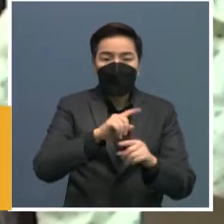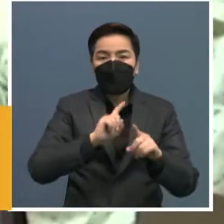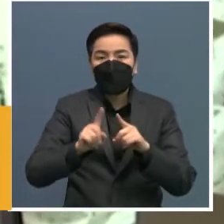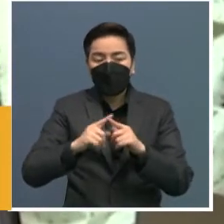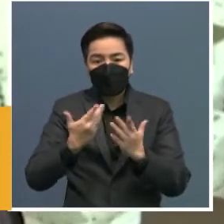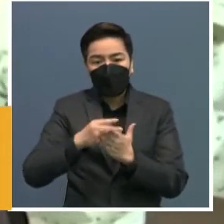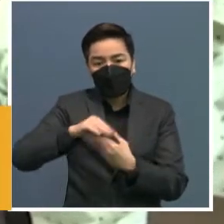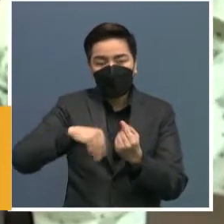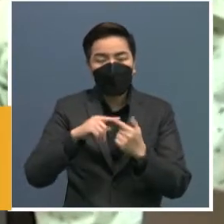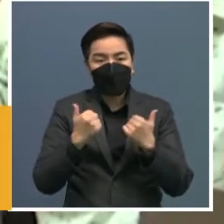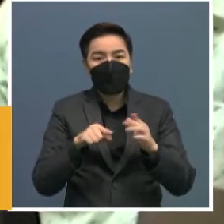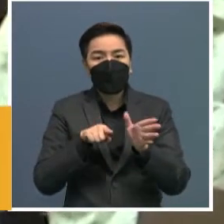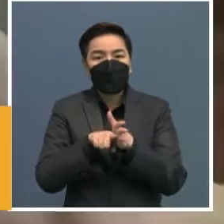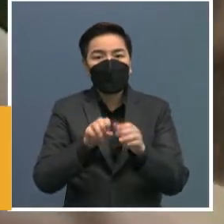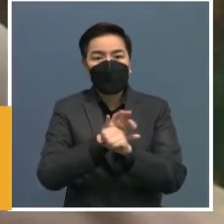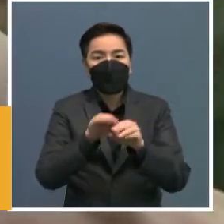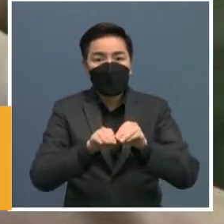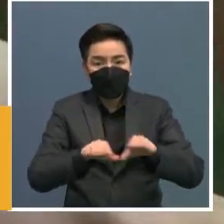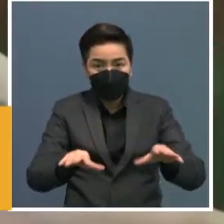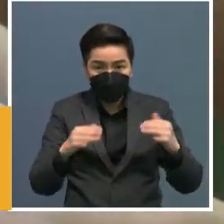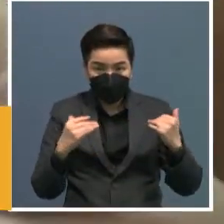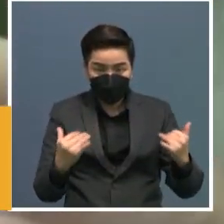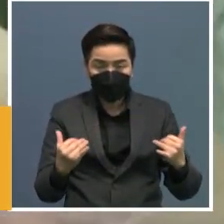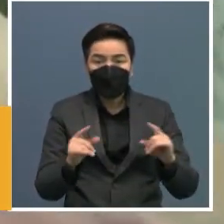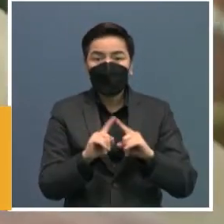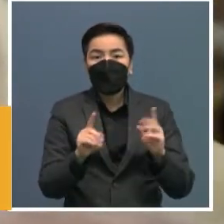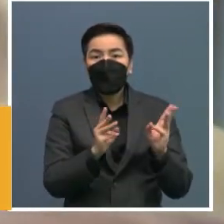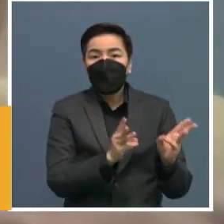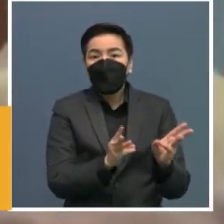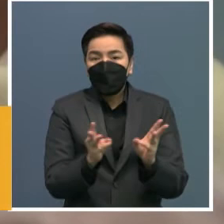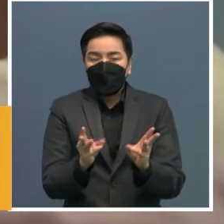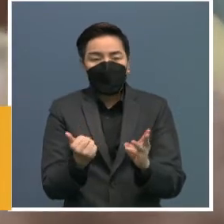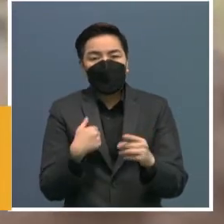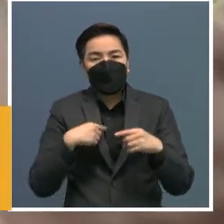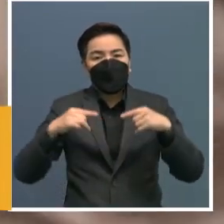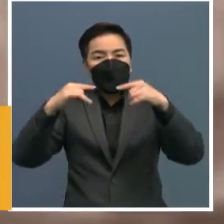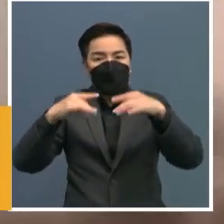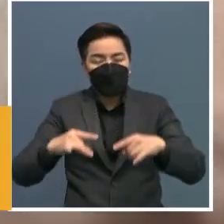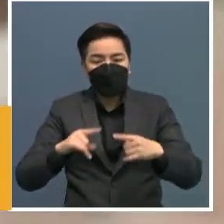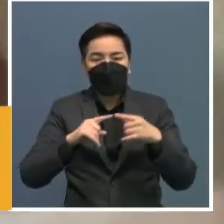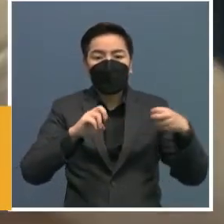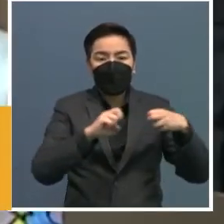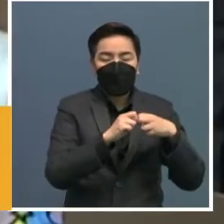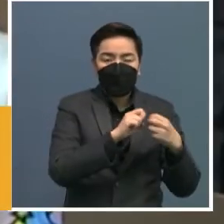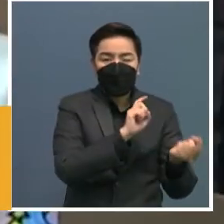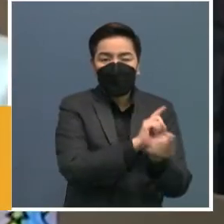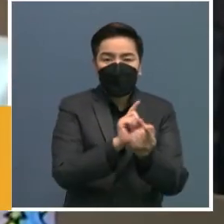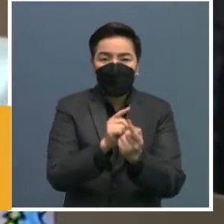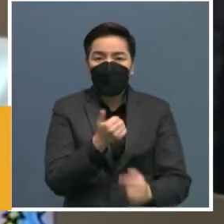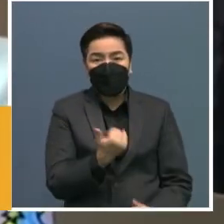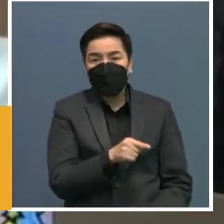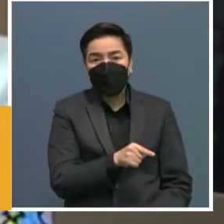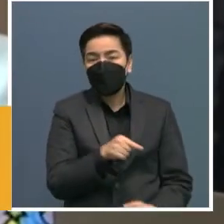ที่จะได้มีสภาพคล่องในช่วงที่เขามี 19แพร่ระบาดแต่ว่าหลักเกณฑ์เงื่อนไขเนี่ยยังไม่สอดคล้องกับสภาพปัญหาที่ผู้ประกอบธุรกิจ